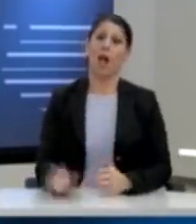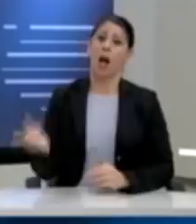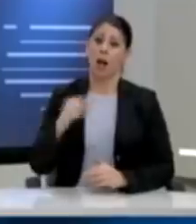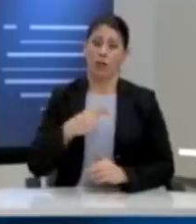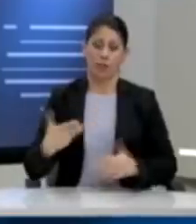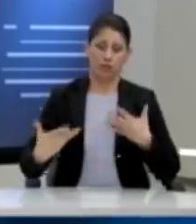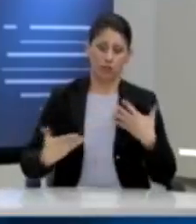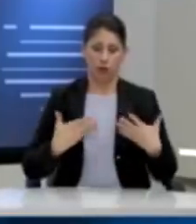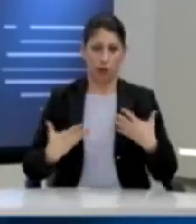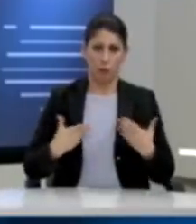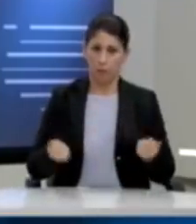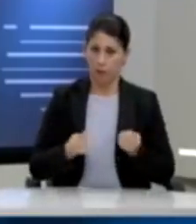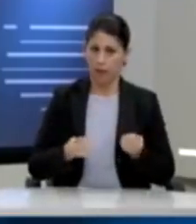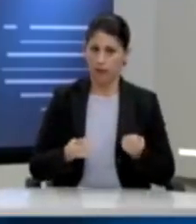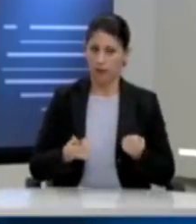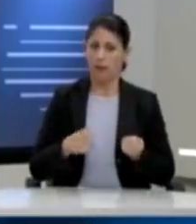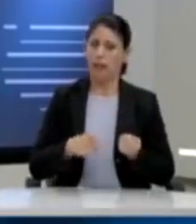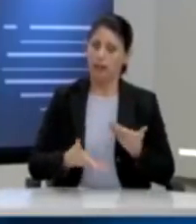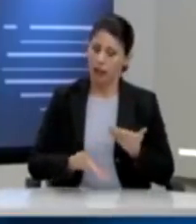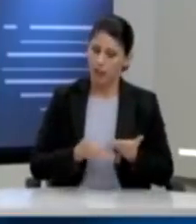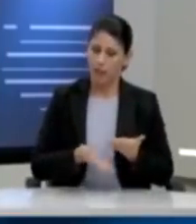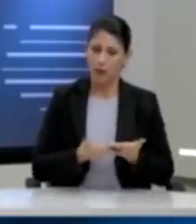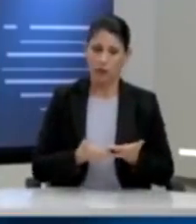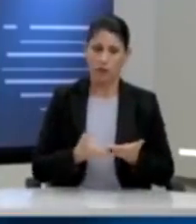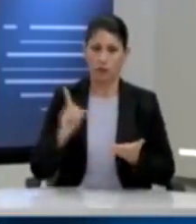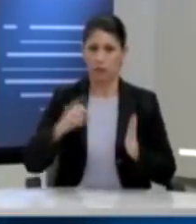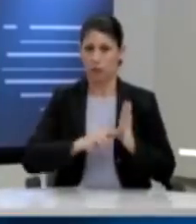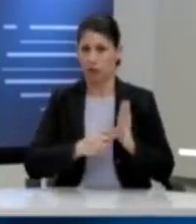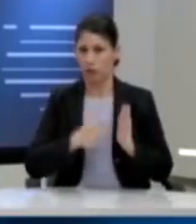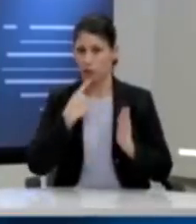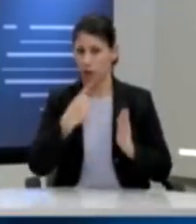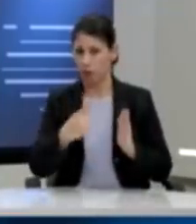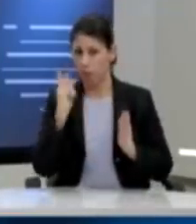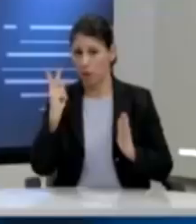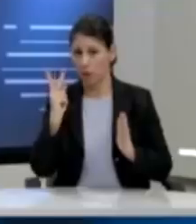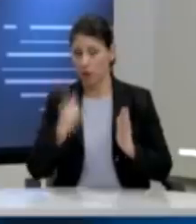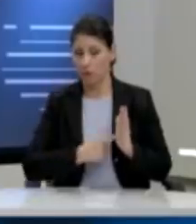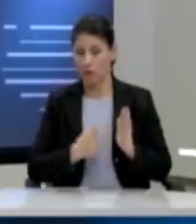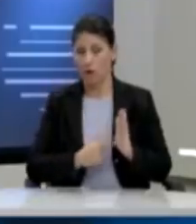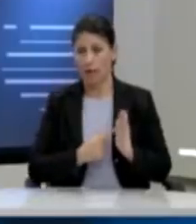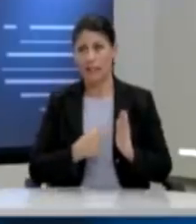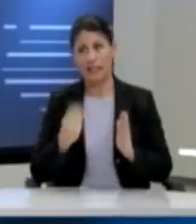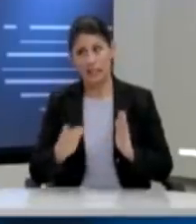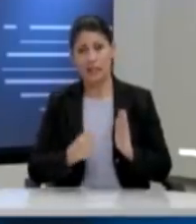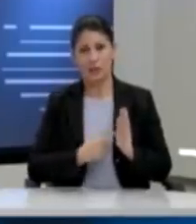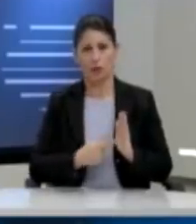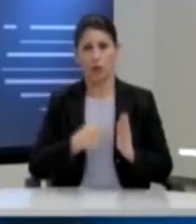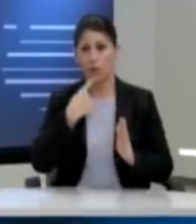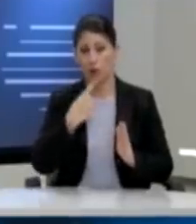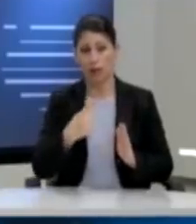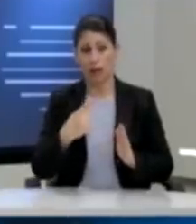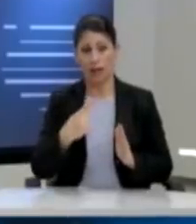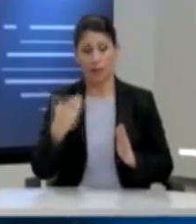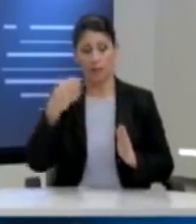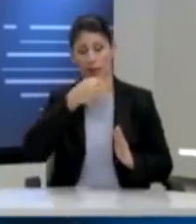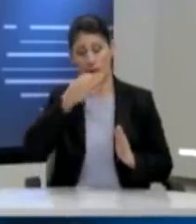Εξυγχρονισμοί που κάνετε, λέει, για να διευκολύνετε. Προσέξτε, αυτό θα το πω δύο φορές και τρεις. Όπως λέγαμε,